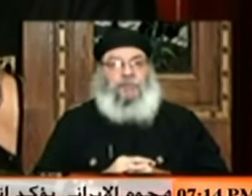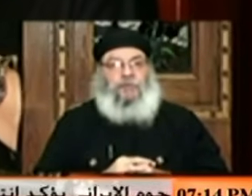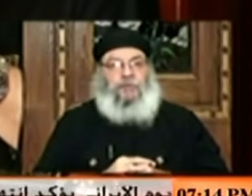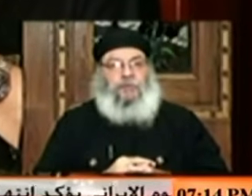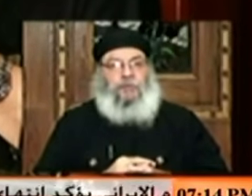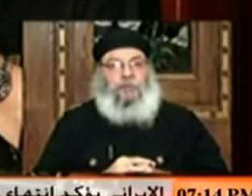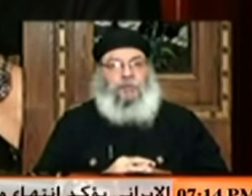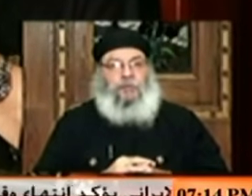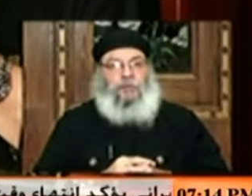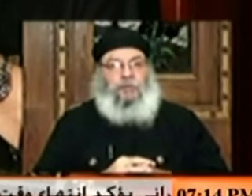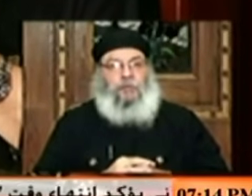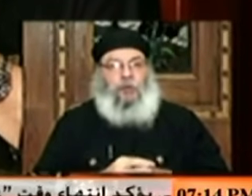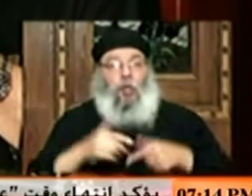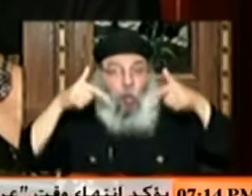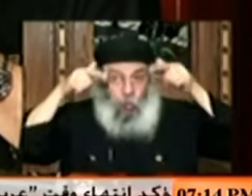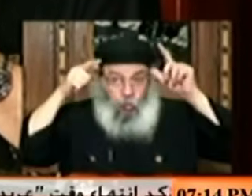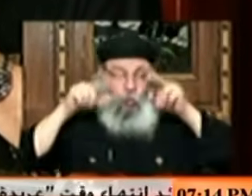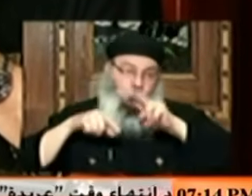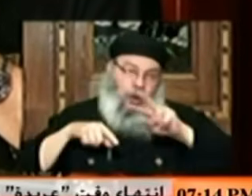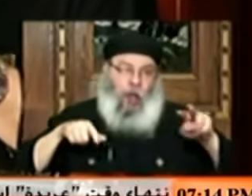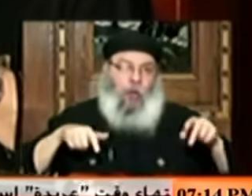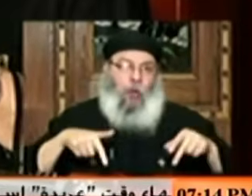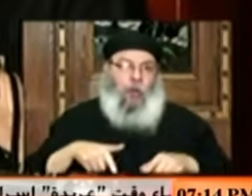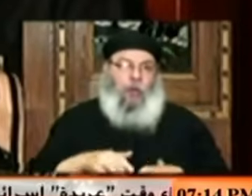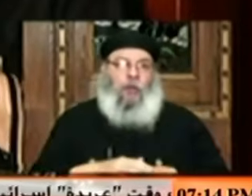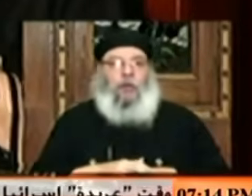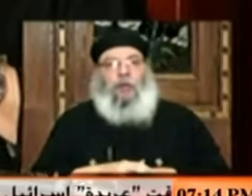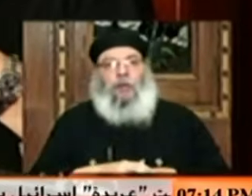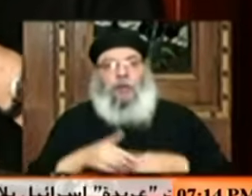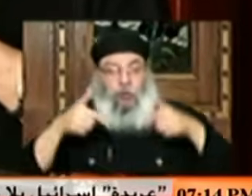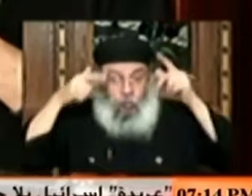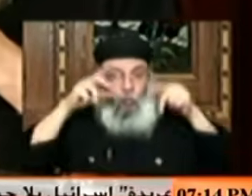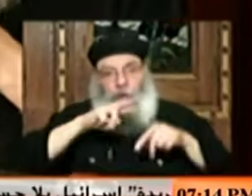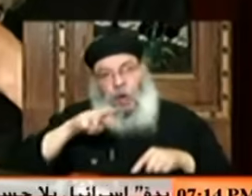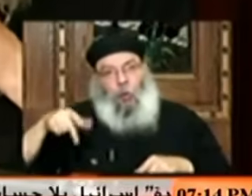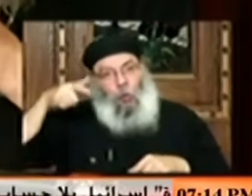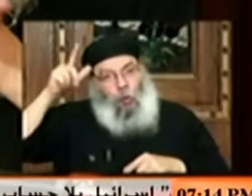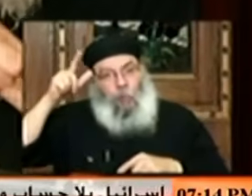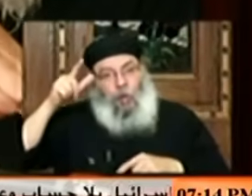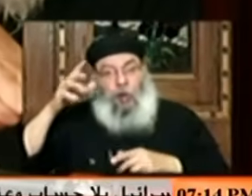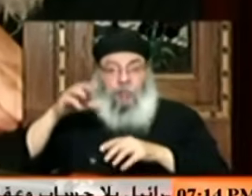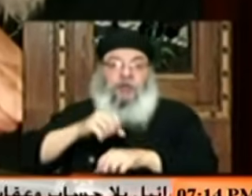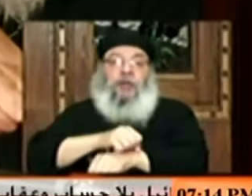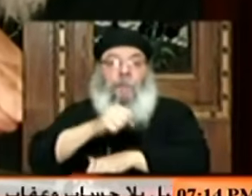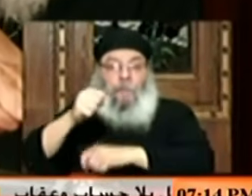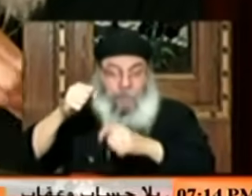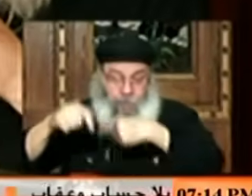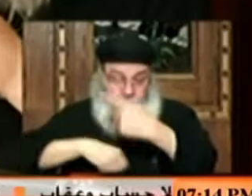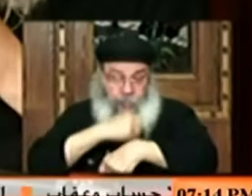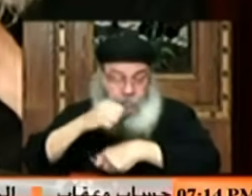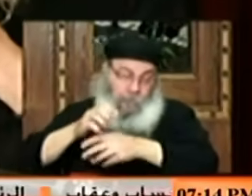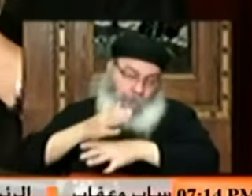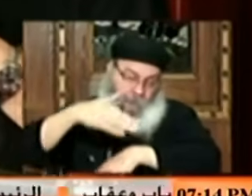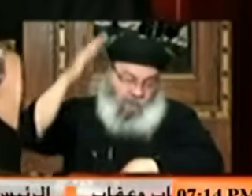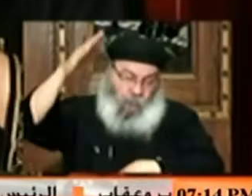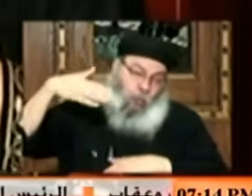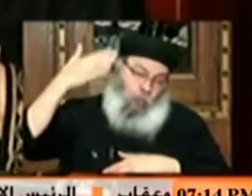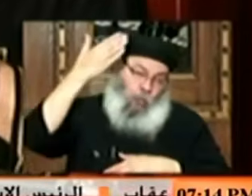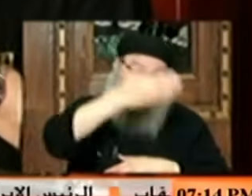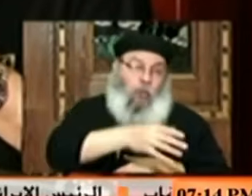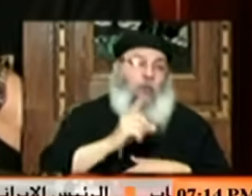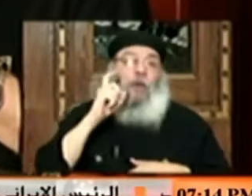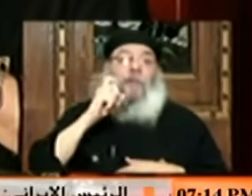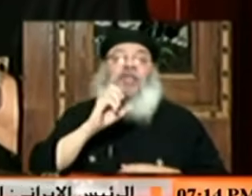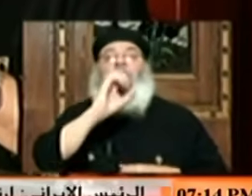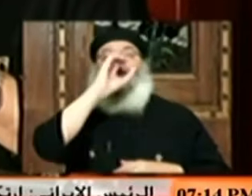كان الور او الحمار مش بتفكه وتاخده لغايه الميه يشرب ولا برض هيقعد يوم